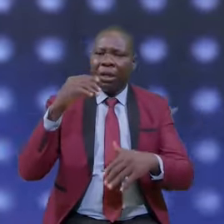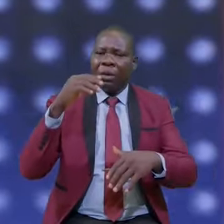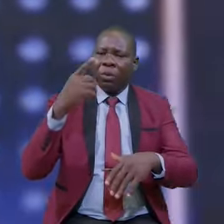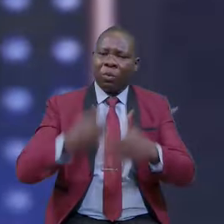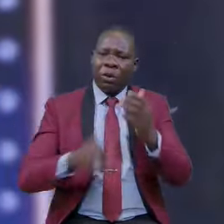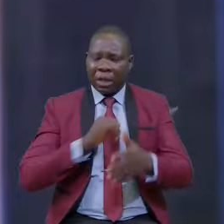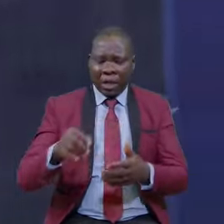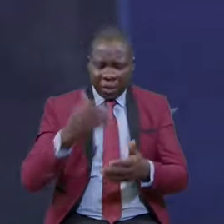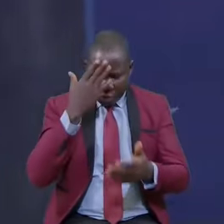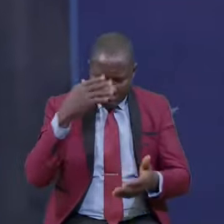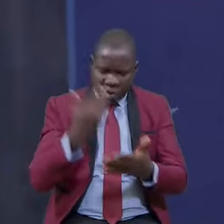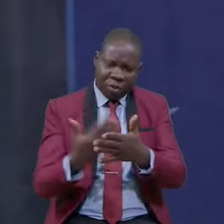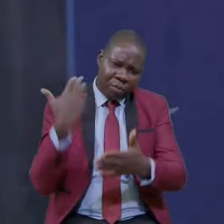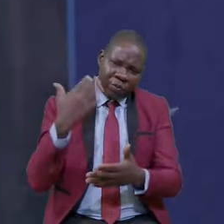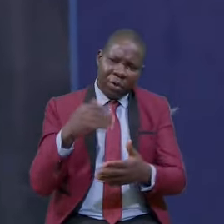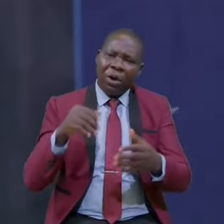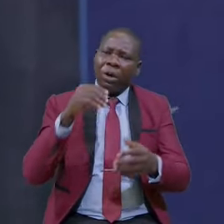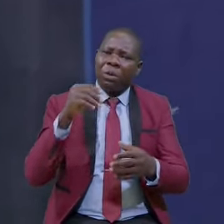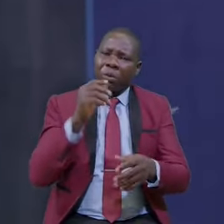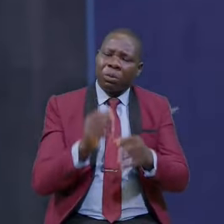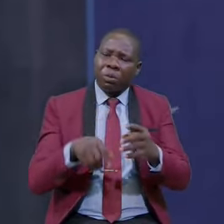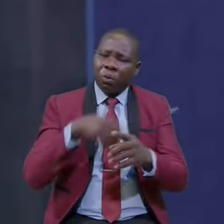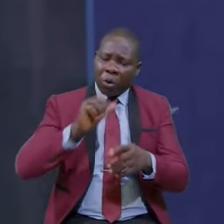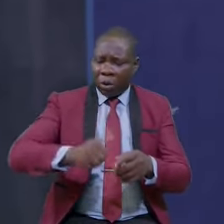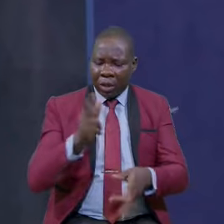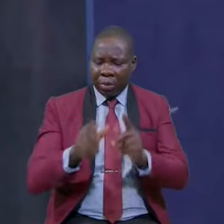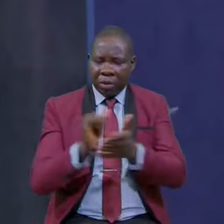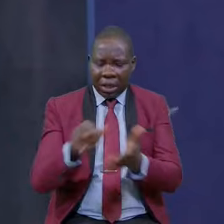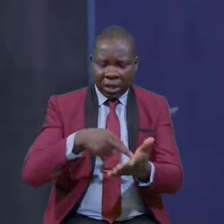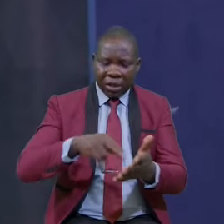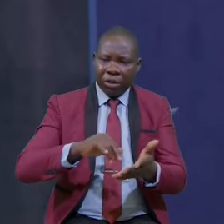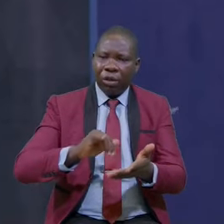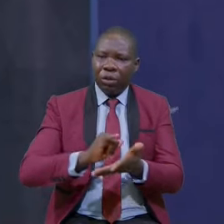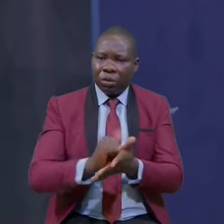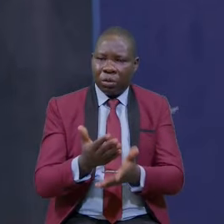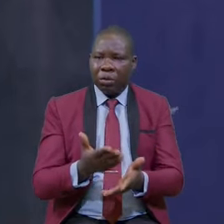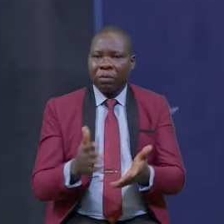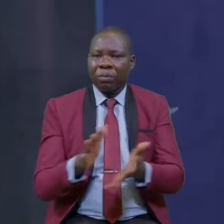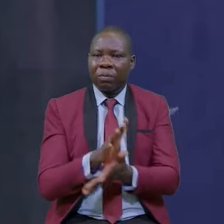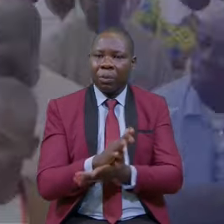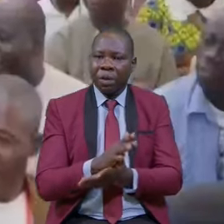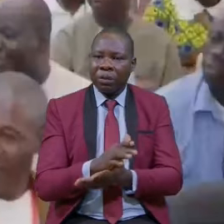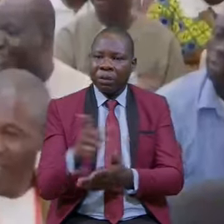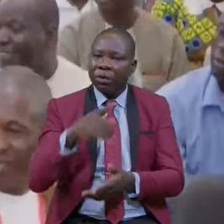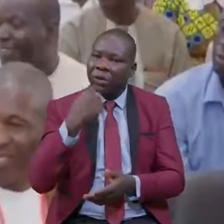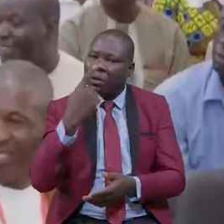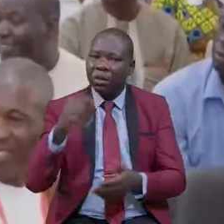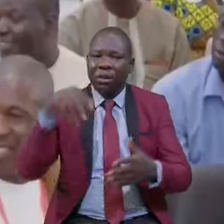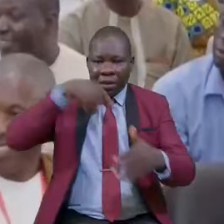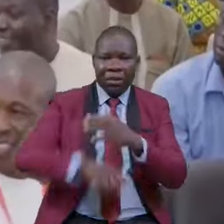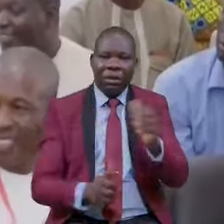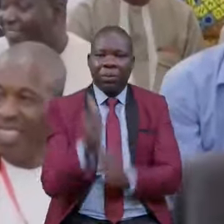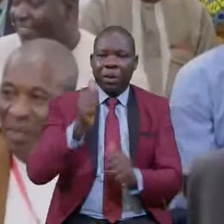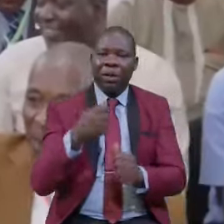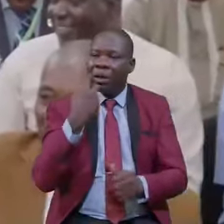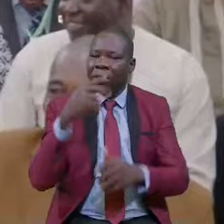étaient sauvés et qui ont lu ces articles, ça c'est profond. Tu dis toi profond, dis-le non, profond.